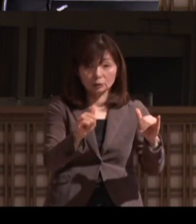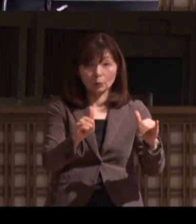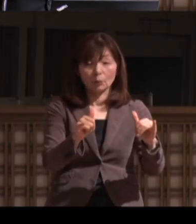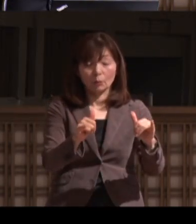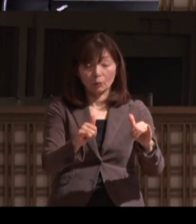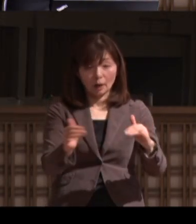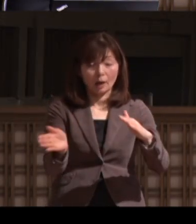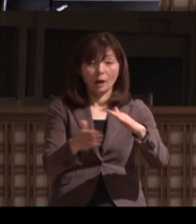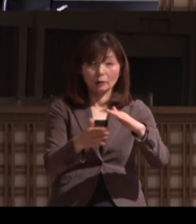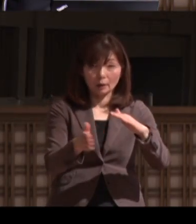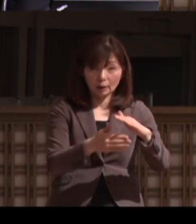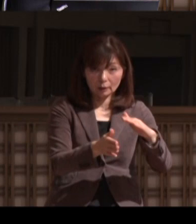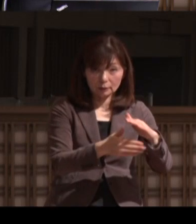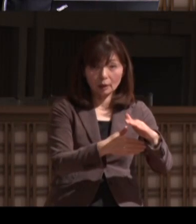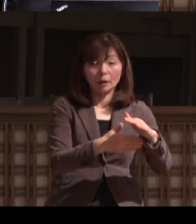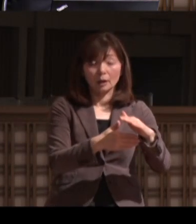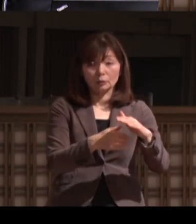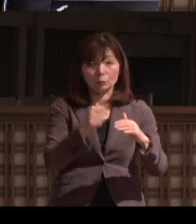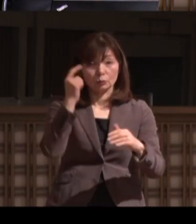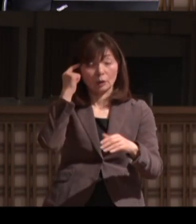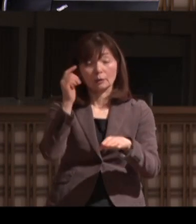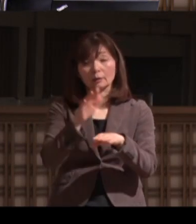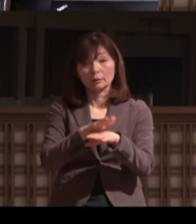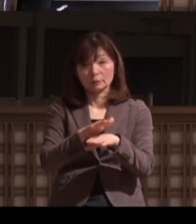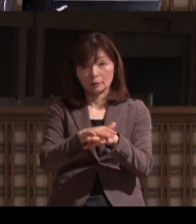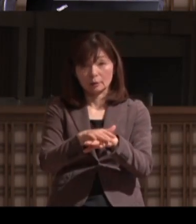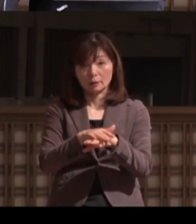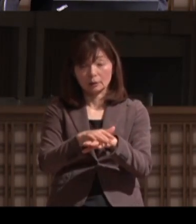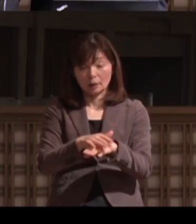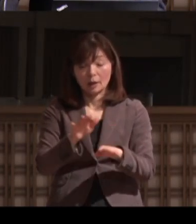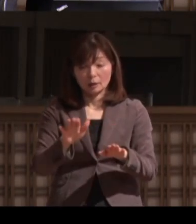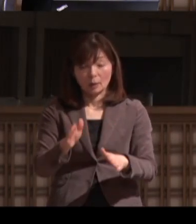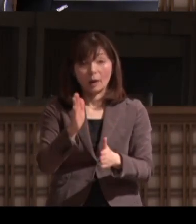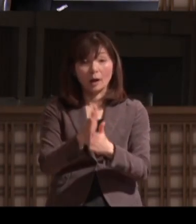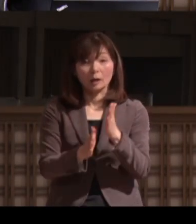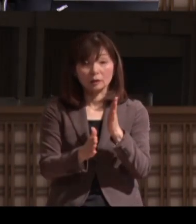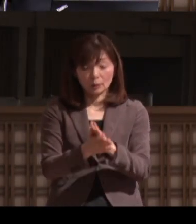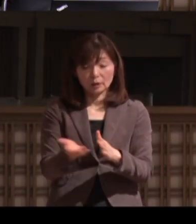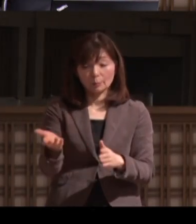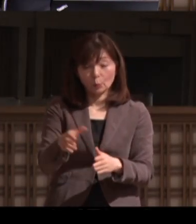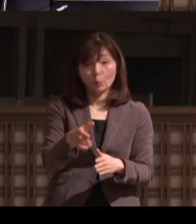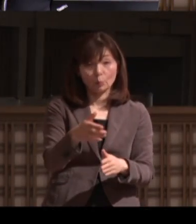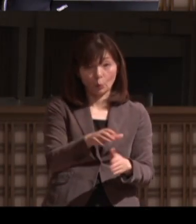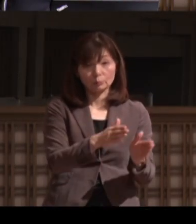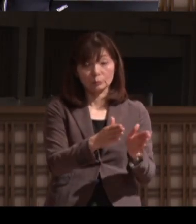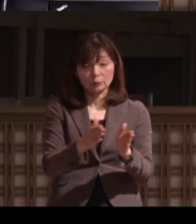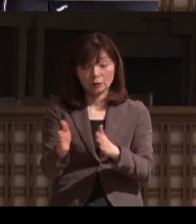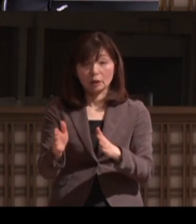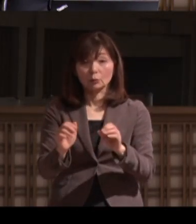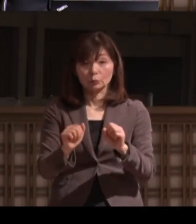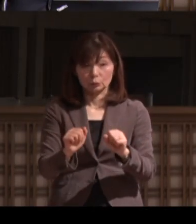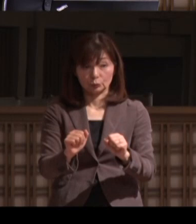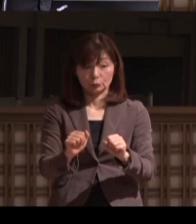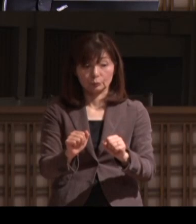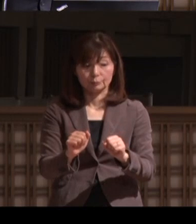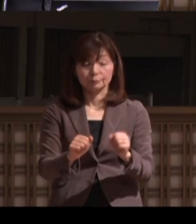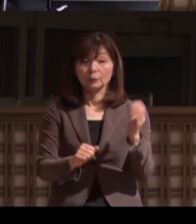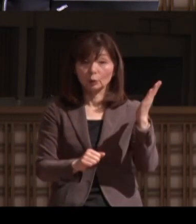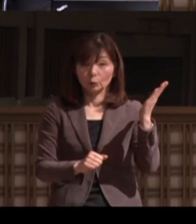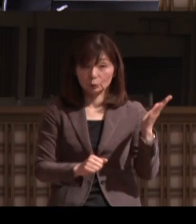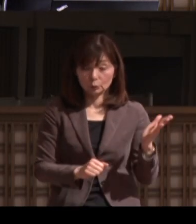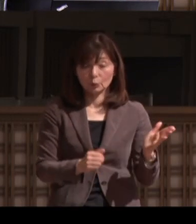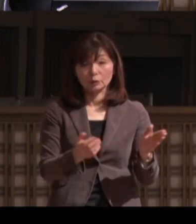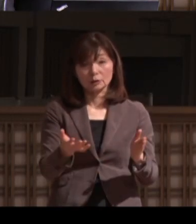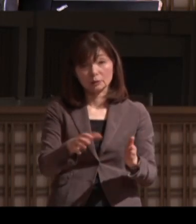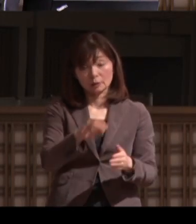考えますのでえま今改めてそれを整理整備されるとこのように整理されればいいのではない